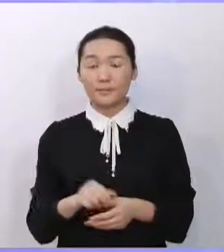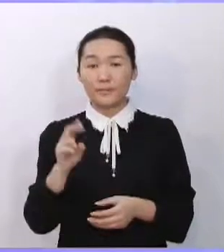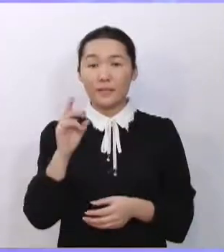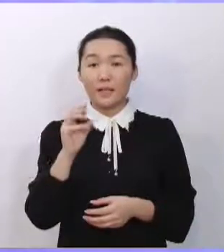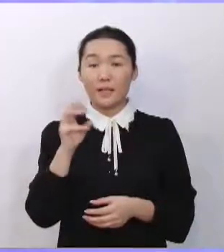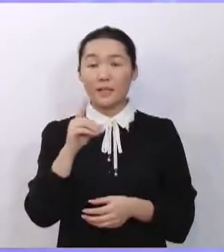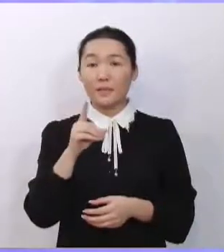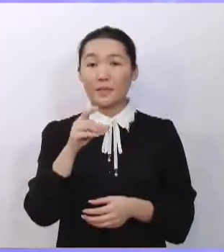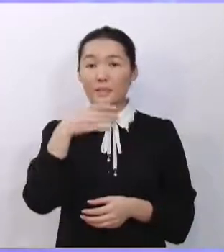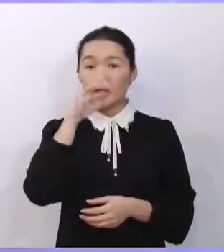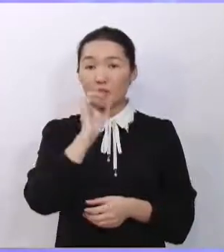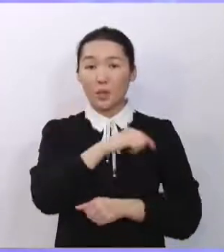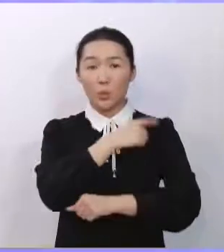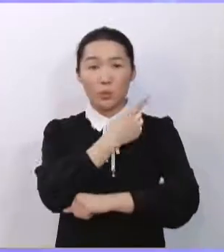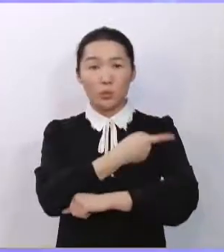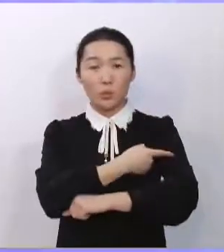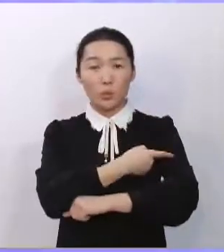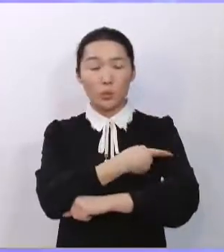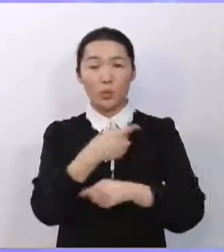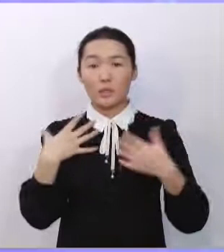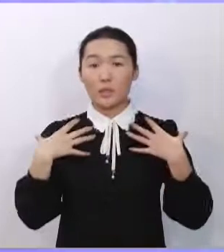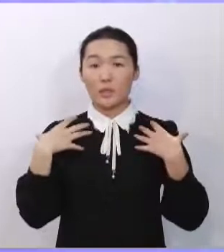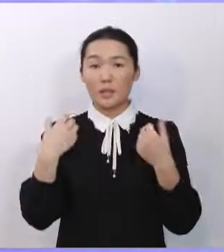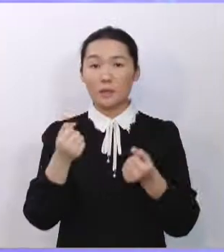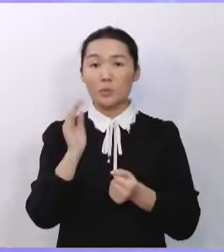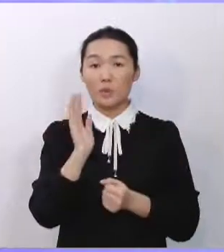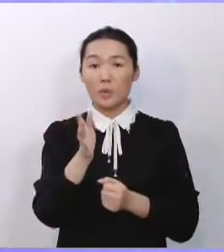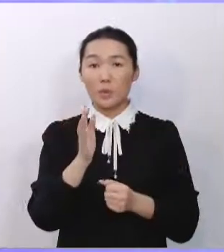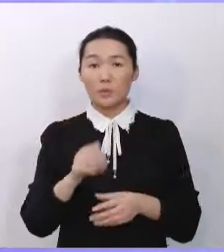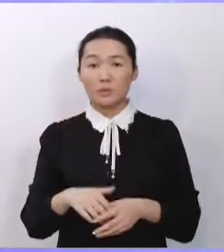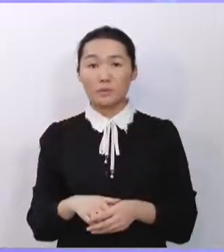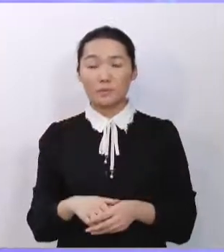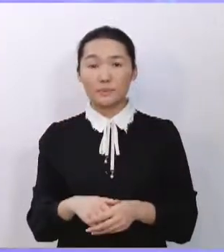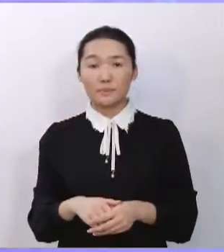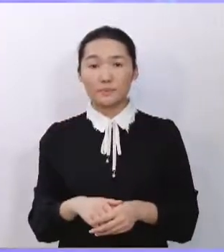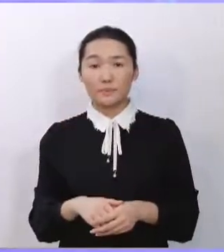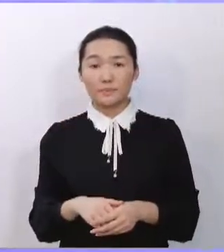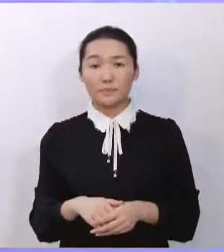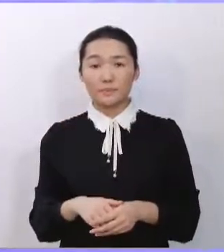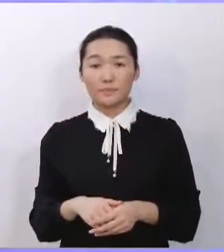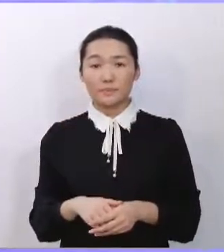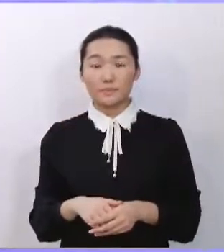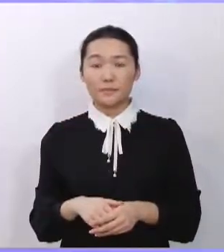Кымыз ичсең, күчтүү жана ден соолукта болосуң.